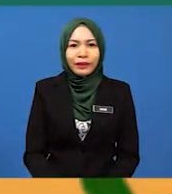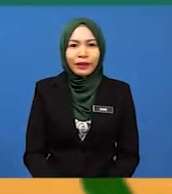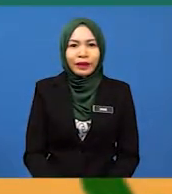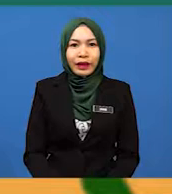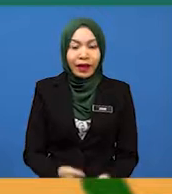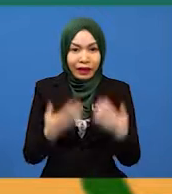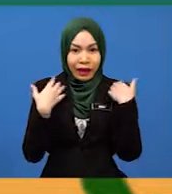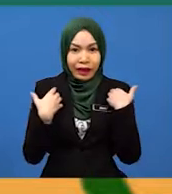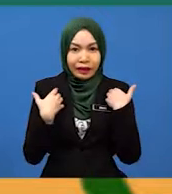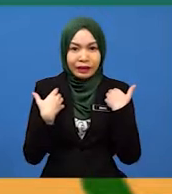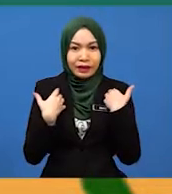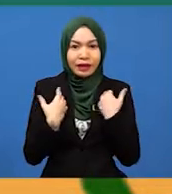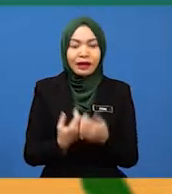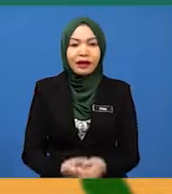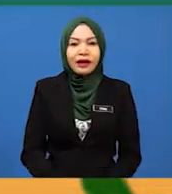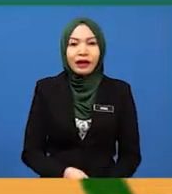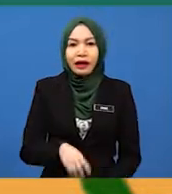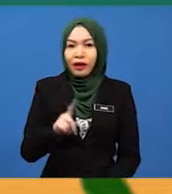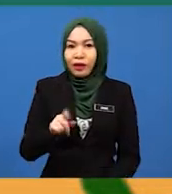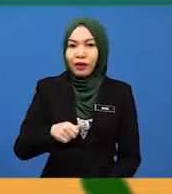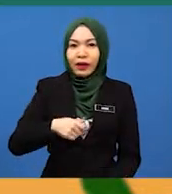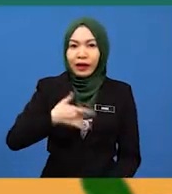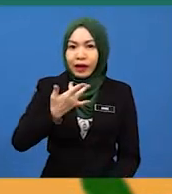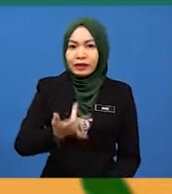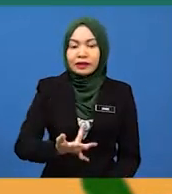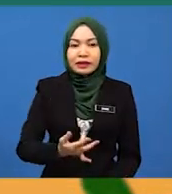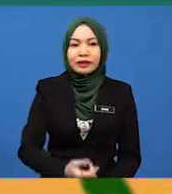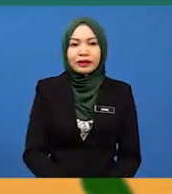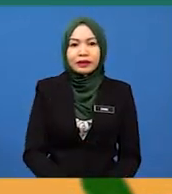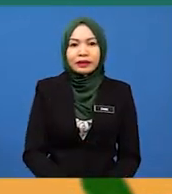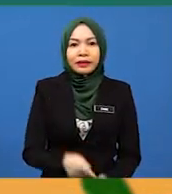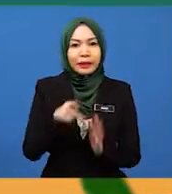Pernahkah murid-murid mengalami perasaan-perasaan ini?